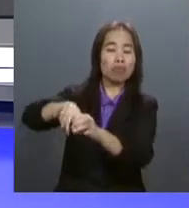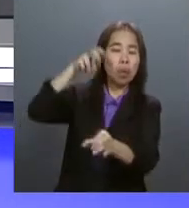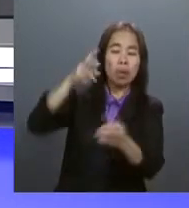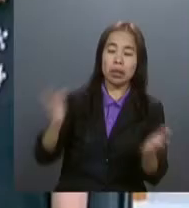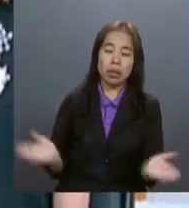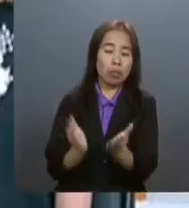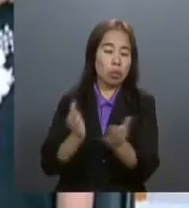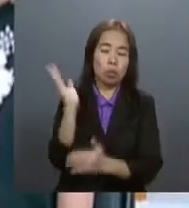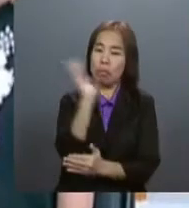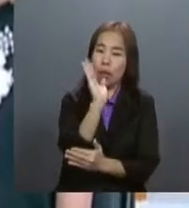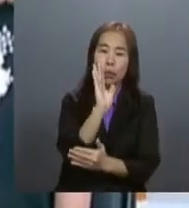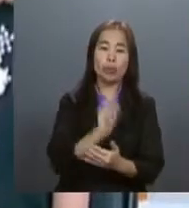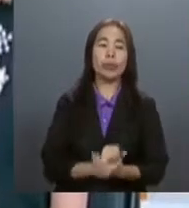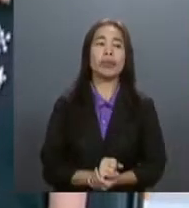ครับ